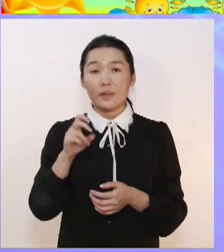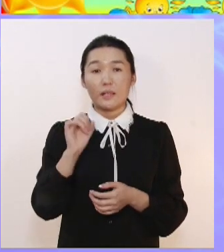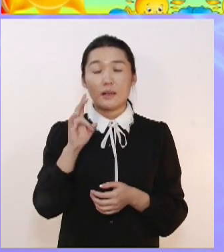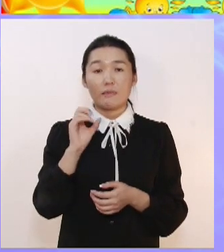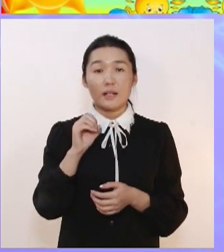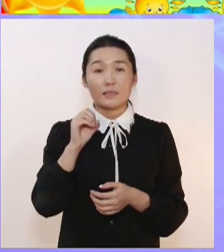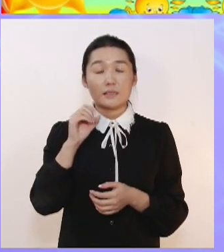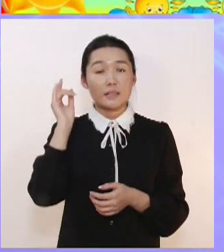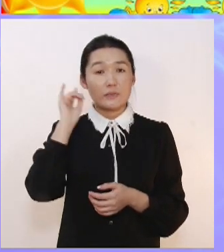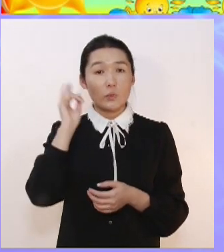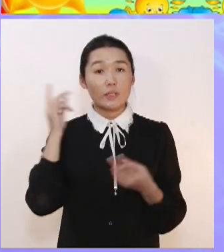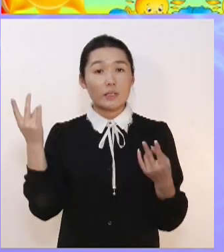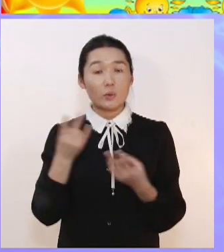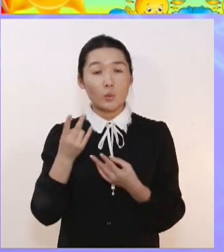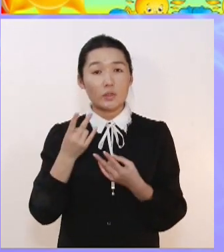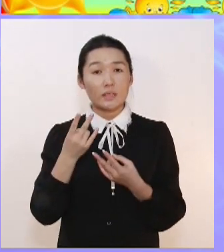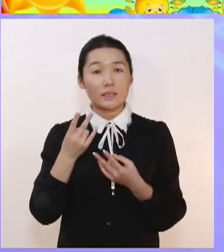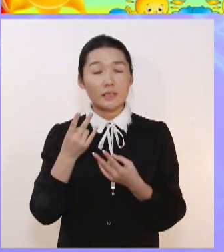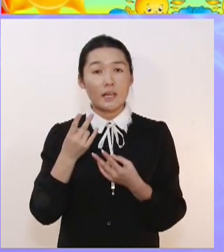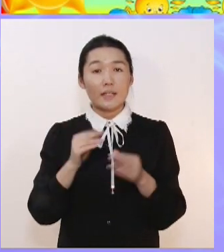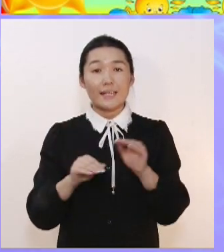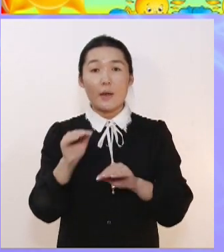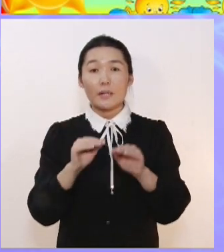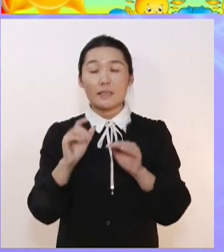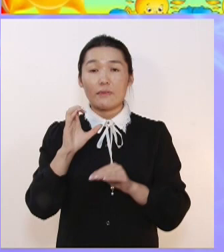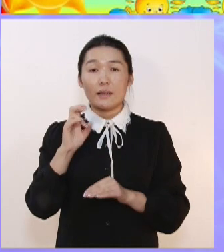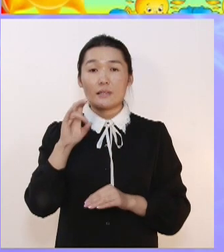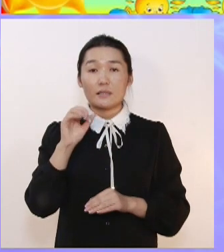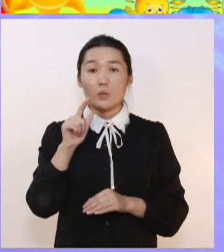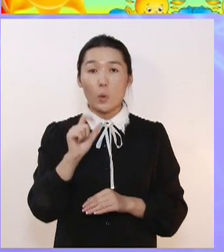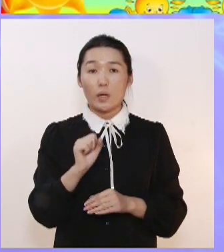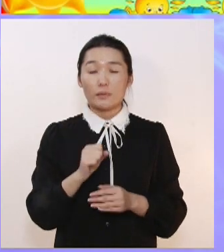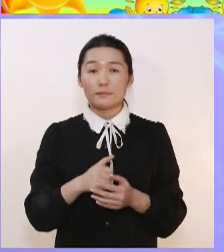Гласные звуки нужны для образования слога.